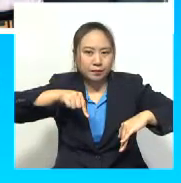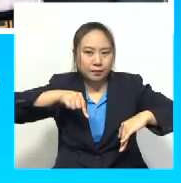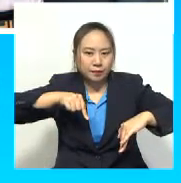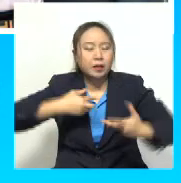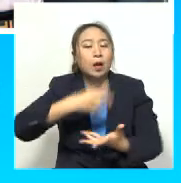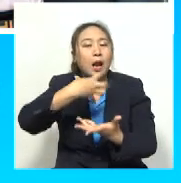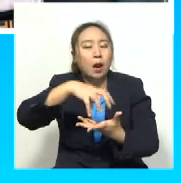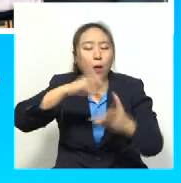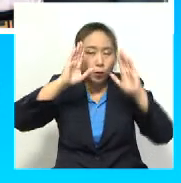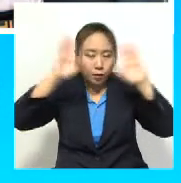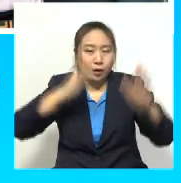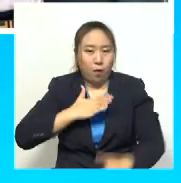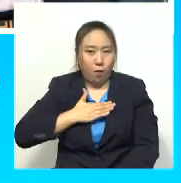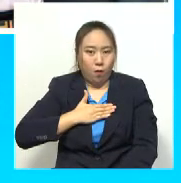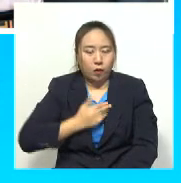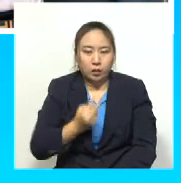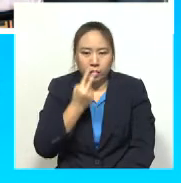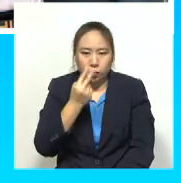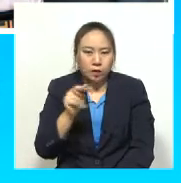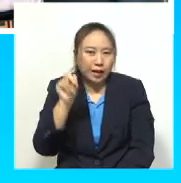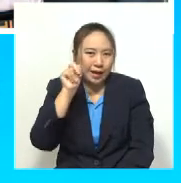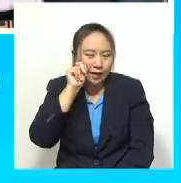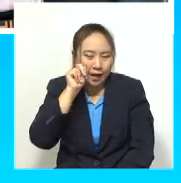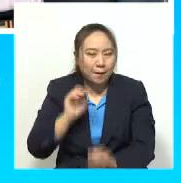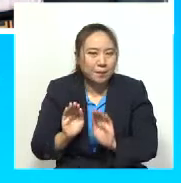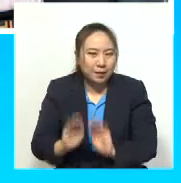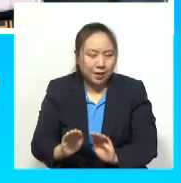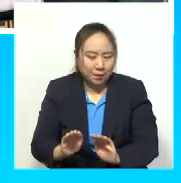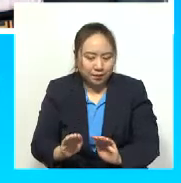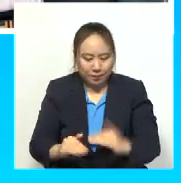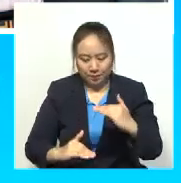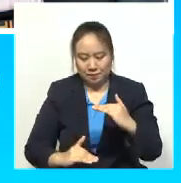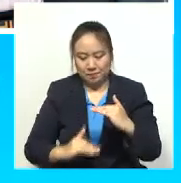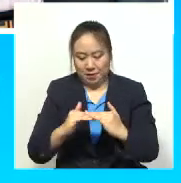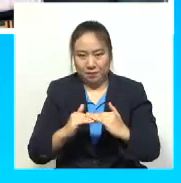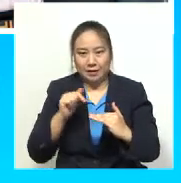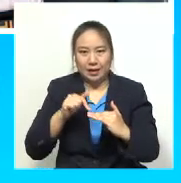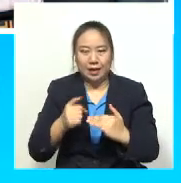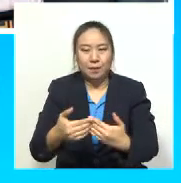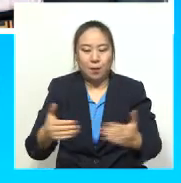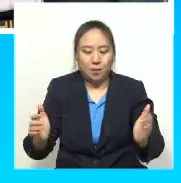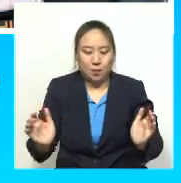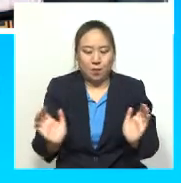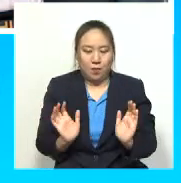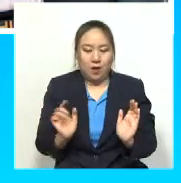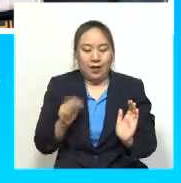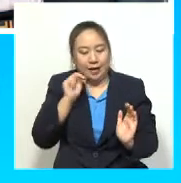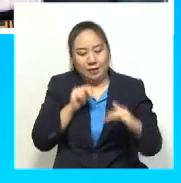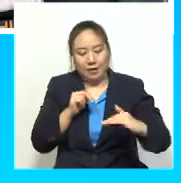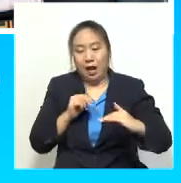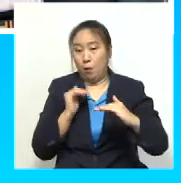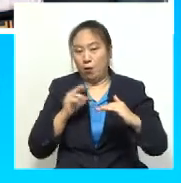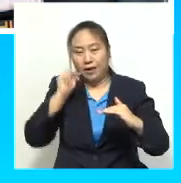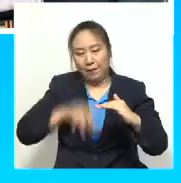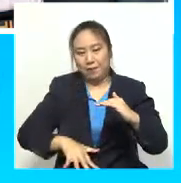การน้ำสักนิดว่าเราจะควบคุมตามเกณฑ์การเก็บกักหรือเขาเรียกภาษาอังกฤษว่า reserve ตรงนี้นะครับเรามีการจัดการน้ำแต่เนื่องจากเจอ